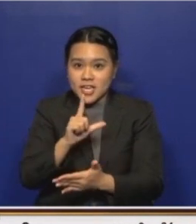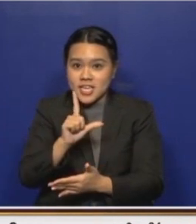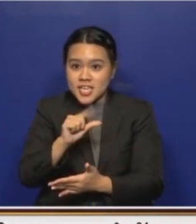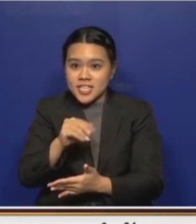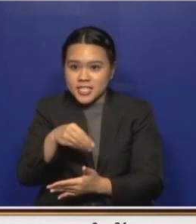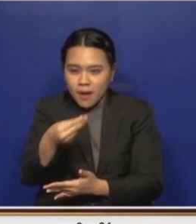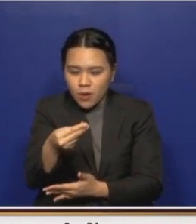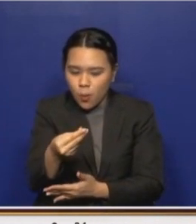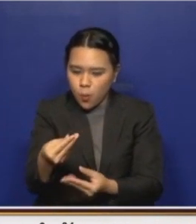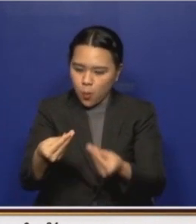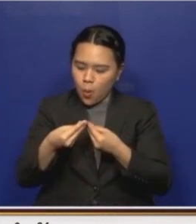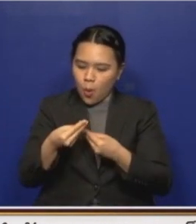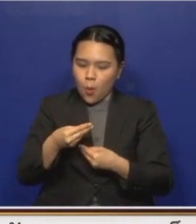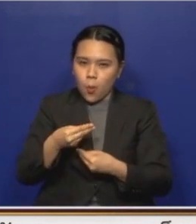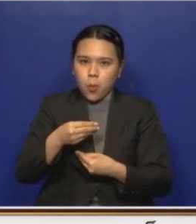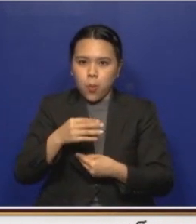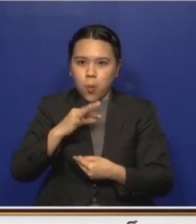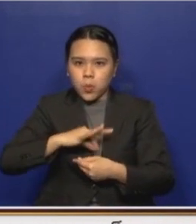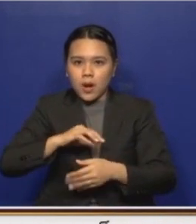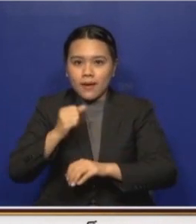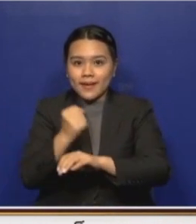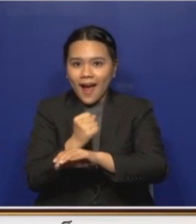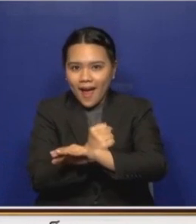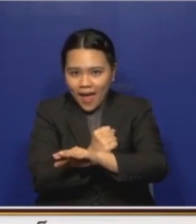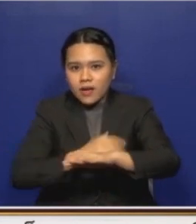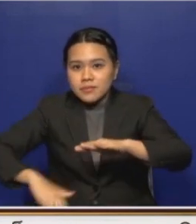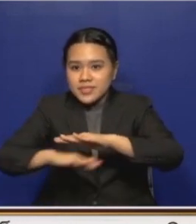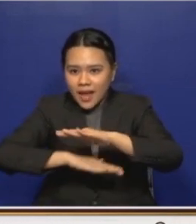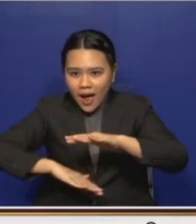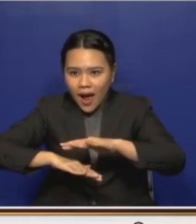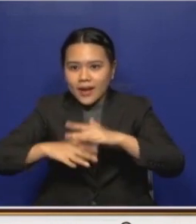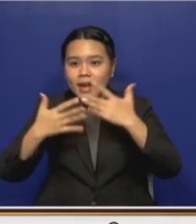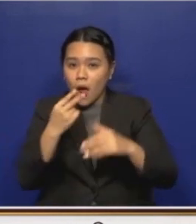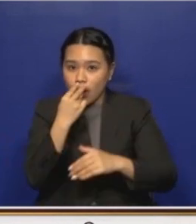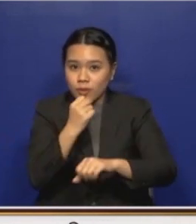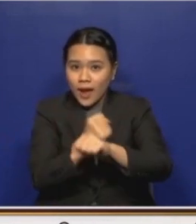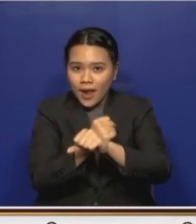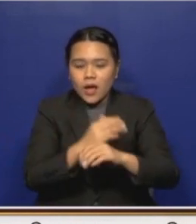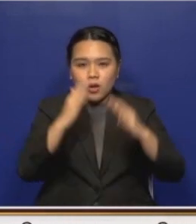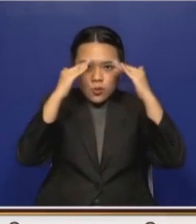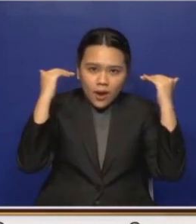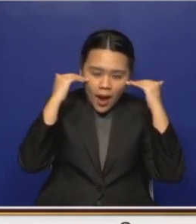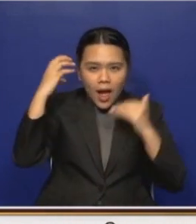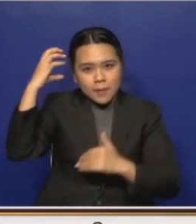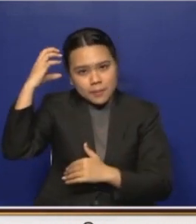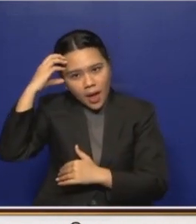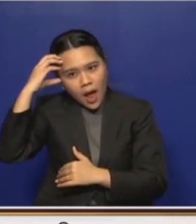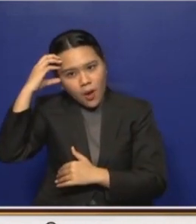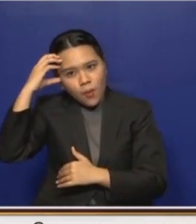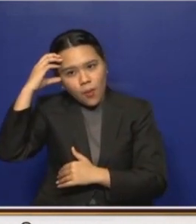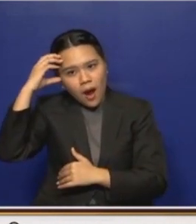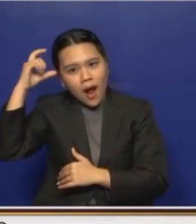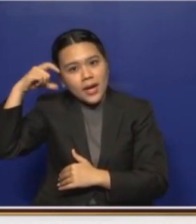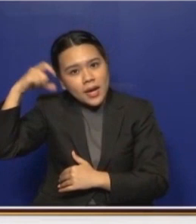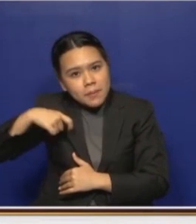เราค่าแรงเราไปค้างเติ่งอยู่ข้างบนละฮะแต่เดี๋ยวผมจะบอกว่ารัฐบาลได้ทำอะไรผิด